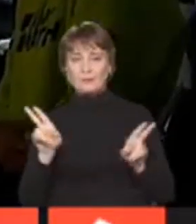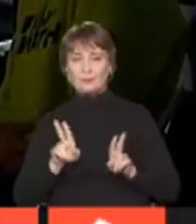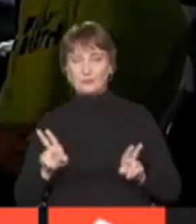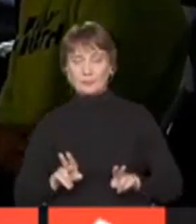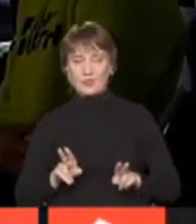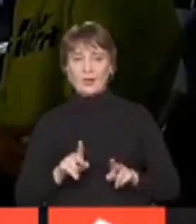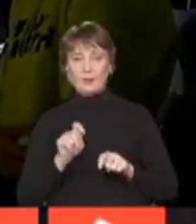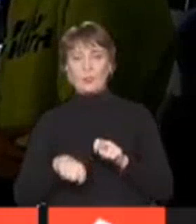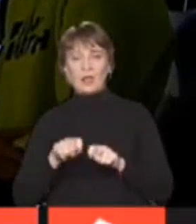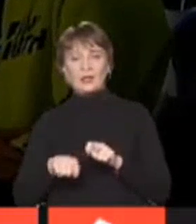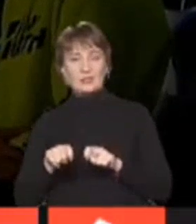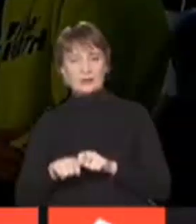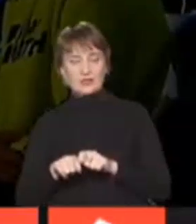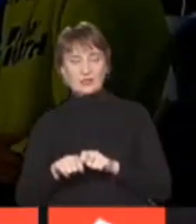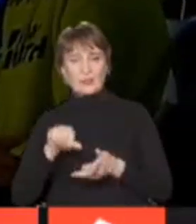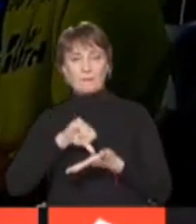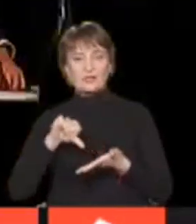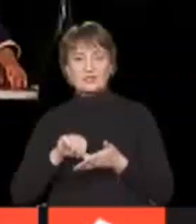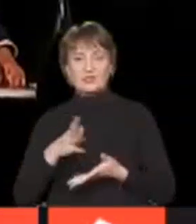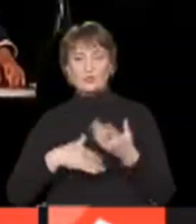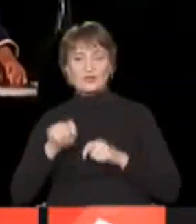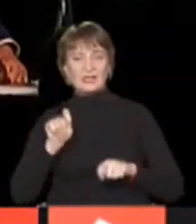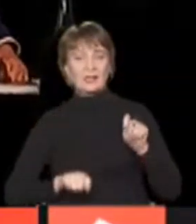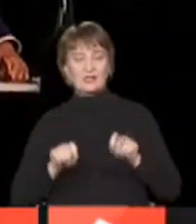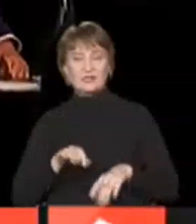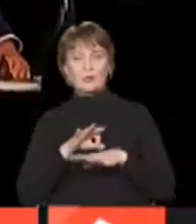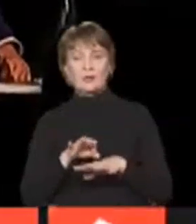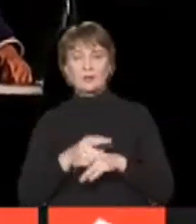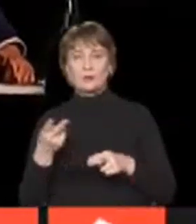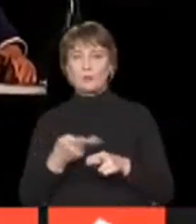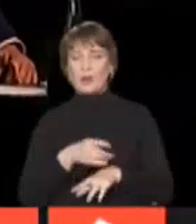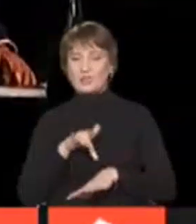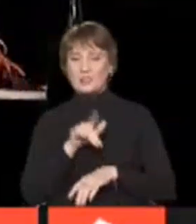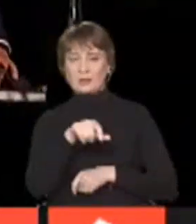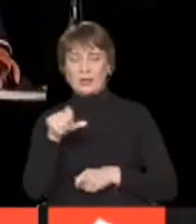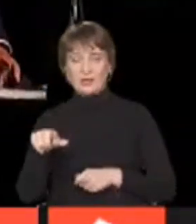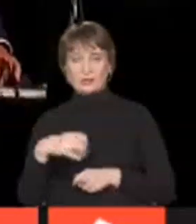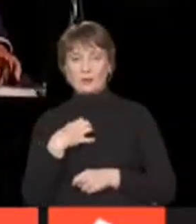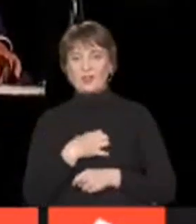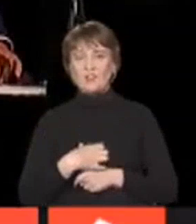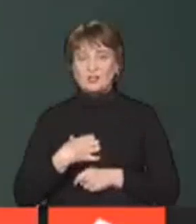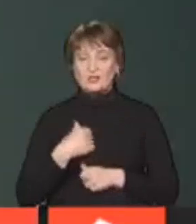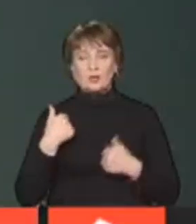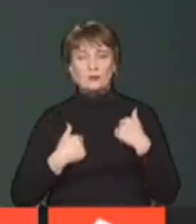ПЛР-тести представників усіх делегацій. А проведуть чемпіонат без глядачів, але найважливіше, що змагання таки відбудуться.